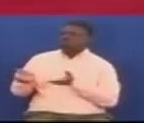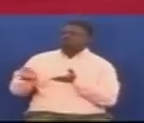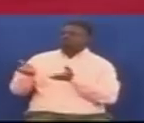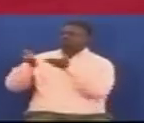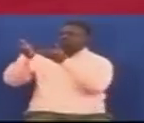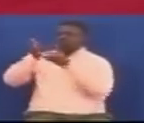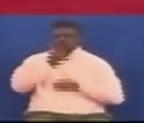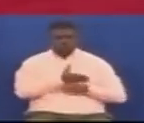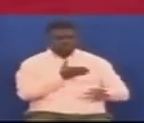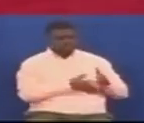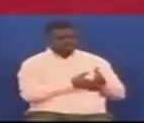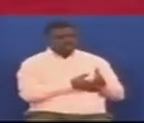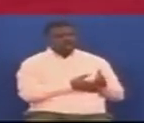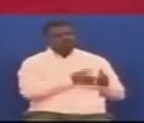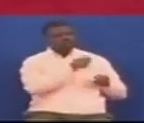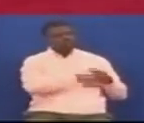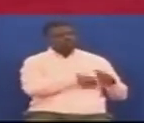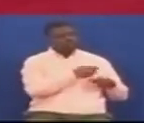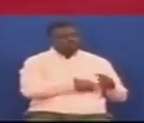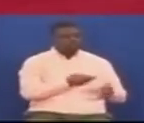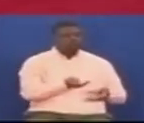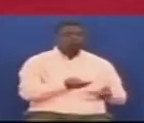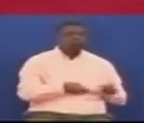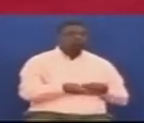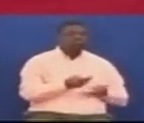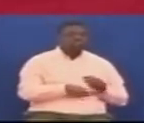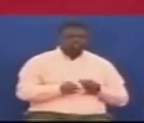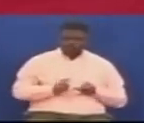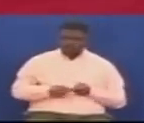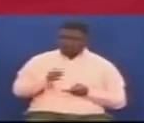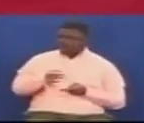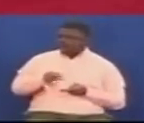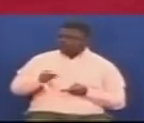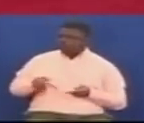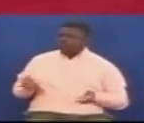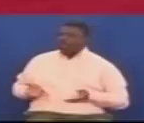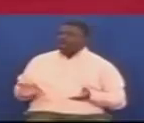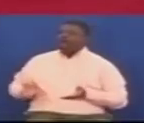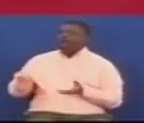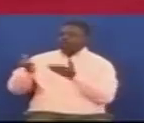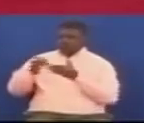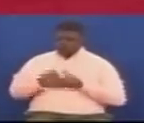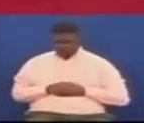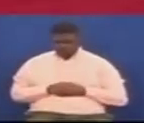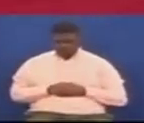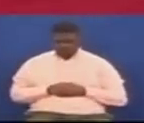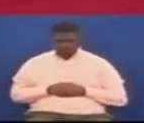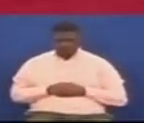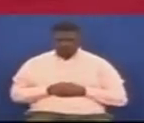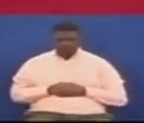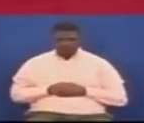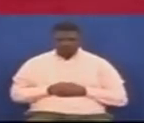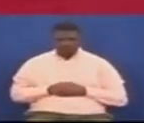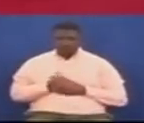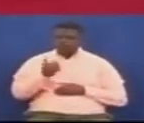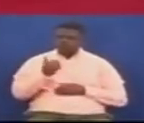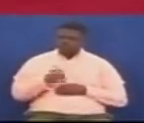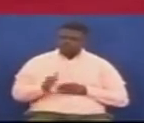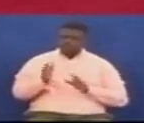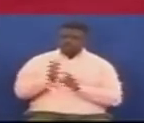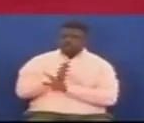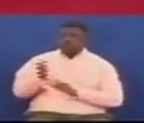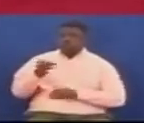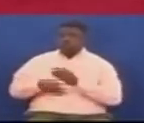viwanda na maendeleo ya watu. Mwenendo wa hali ya uchumi kwa mwaka 2018. Na